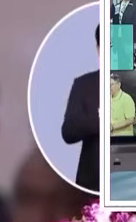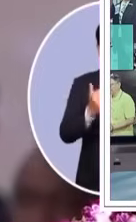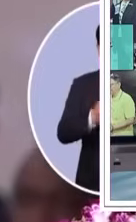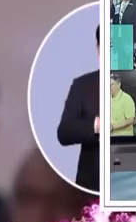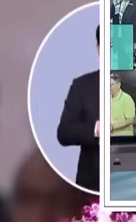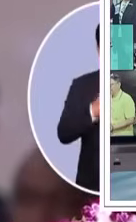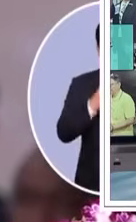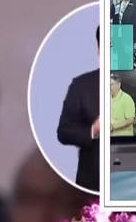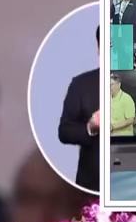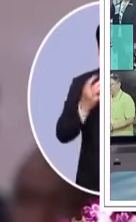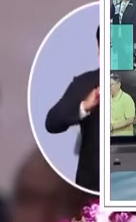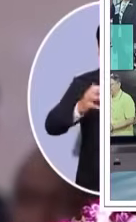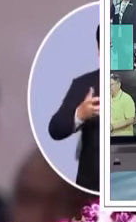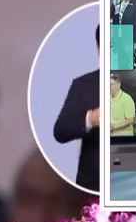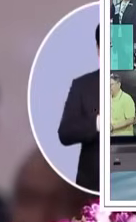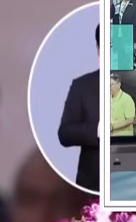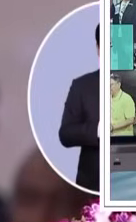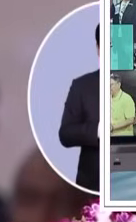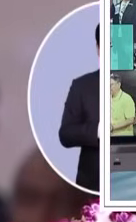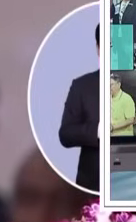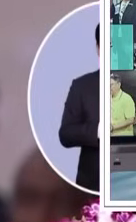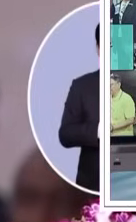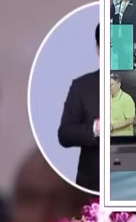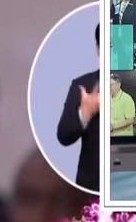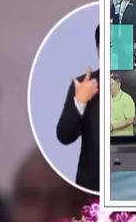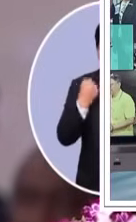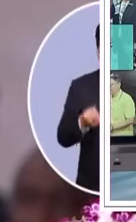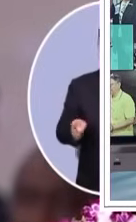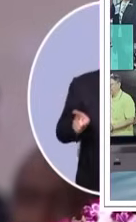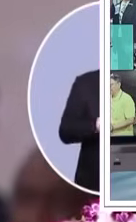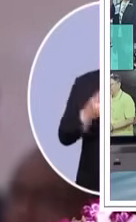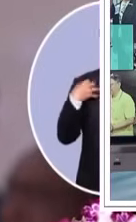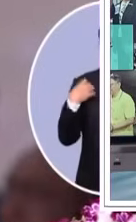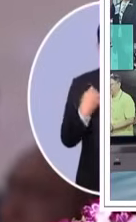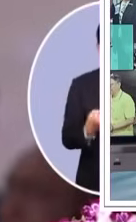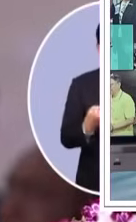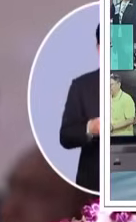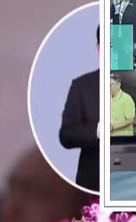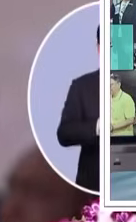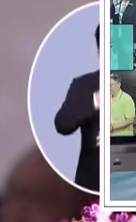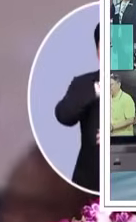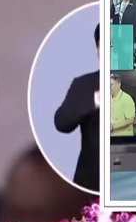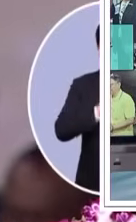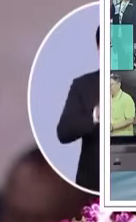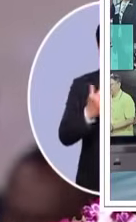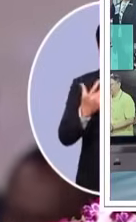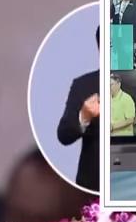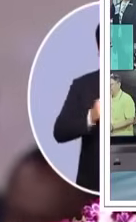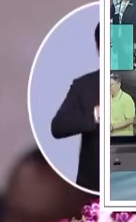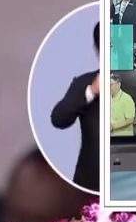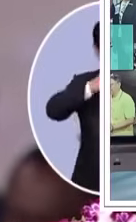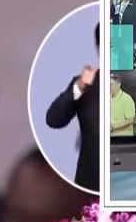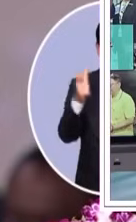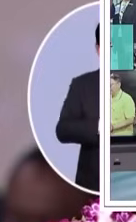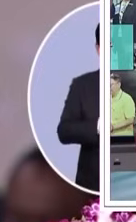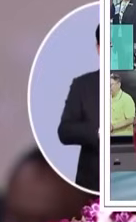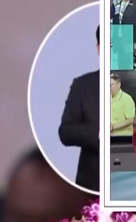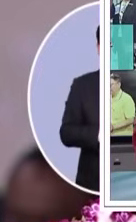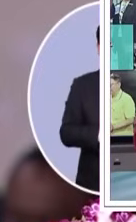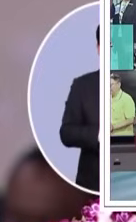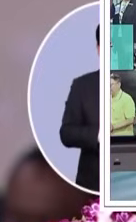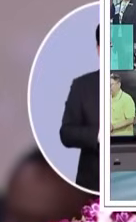啊？事实上就是因为中国这样的一个连结，然后在大国政治里面有角